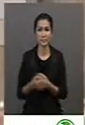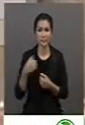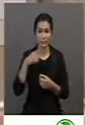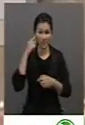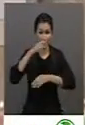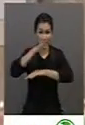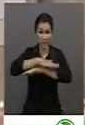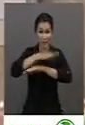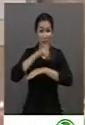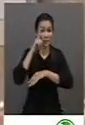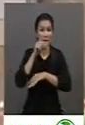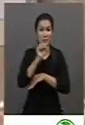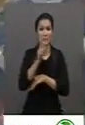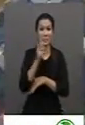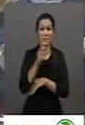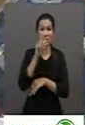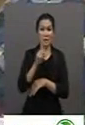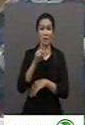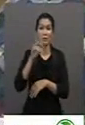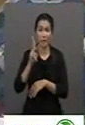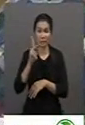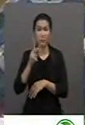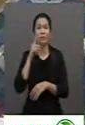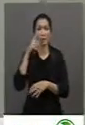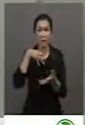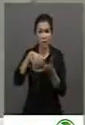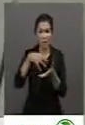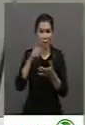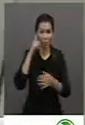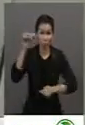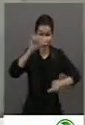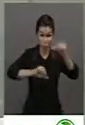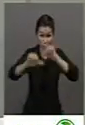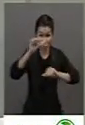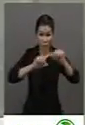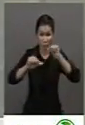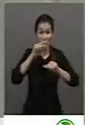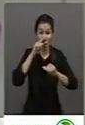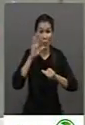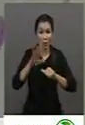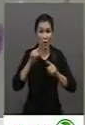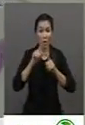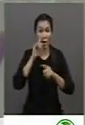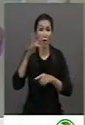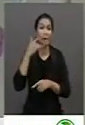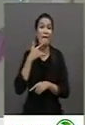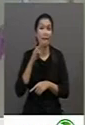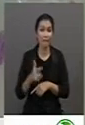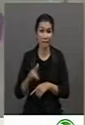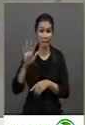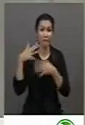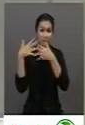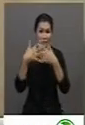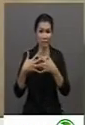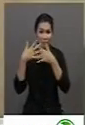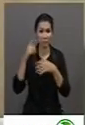วารสารเซลล์เผยแพร่ความสำเร็จของคณะนักวิทยาศาสตร์จากสถาบันชีววิทยาศึกษาซอกในรัฐแคลิฟอร์เนียของสหรัฐ